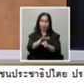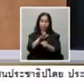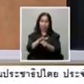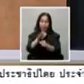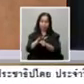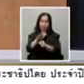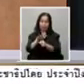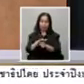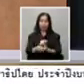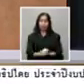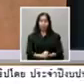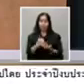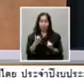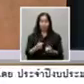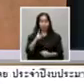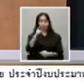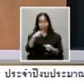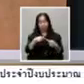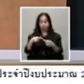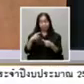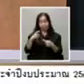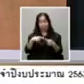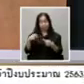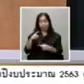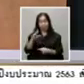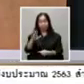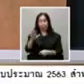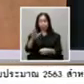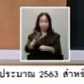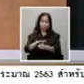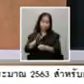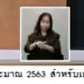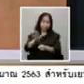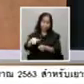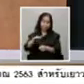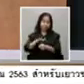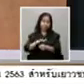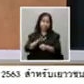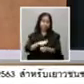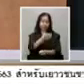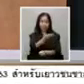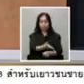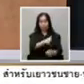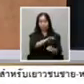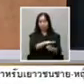พอแล้วครับการประชุมเดินไม่ได้นะครับท่านจิระพอนั่งลงได้แล้วครับท่านวิรัตนั่งเถอะครับ